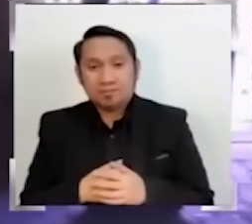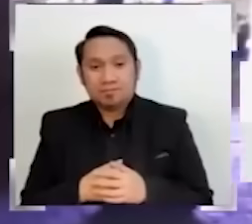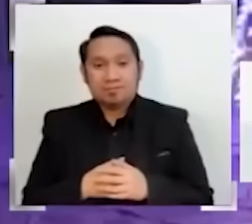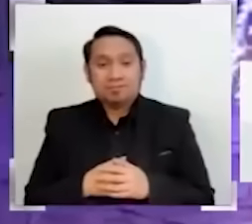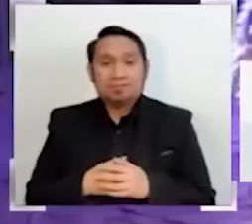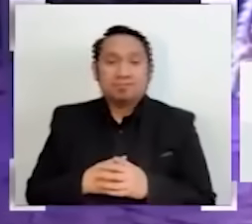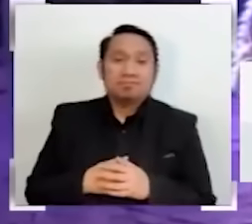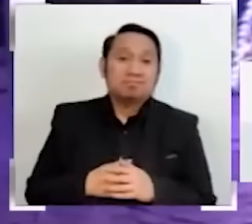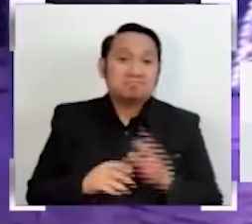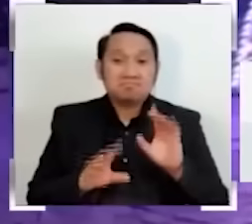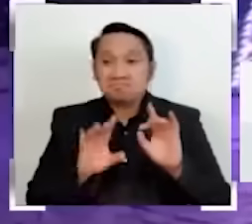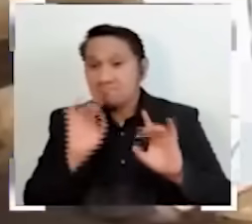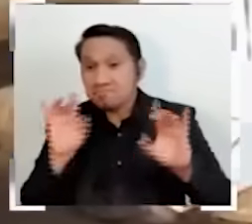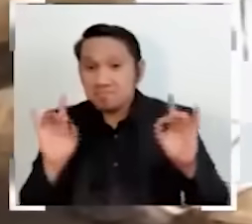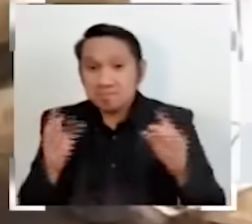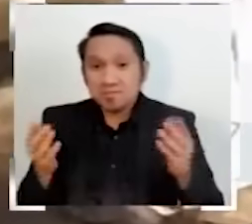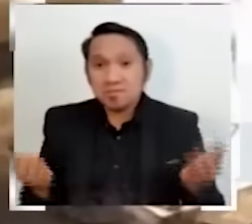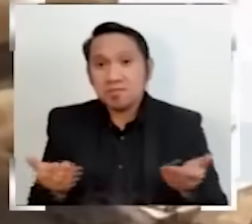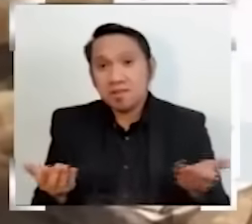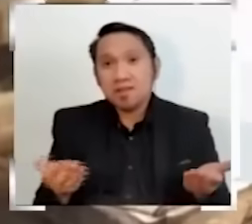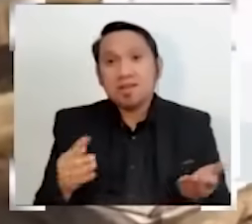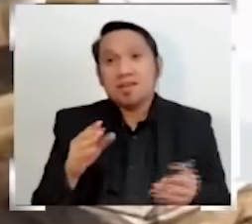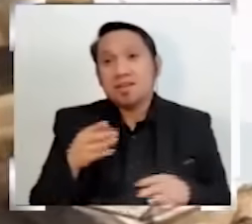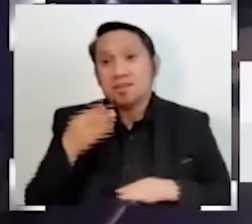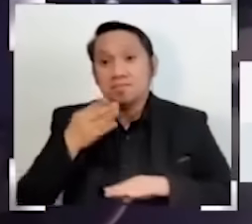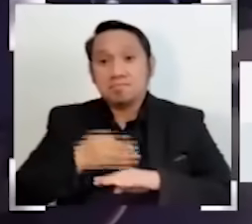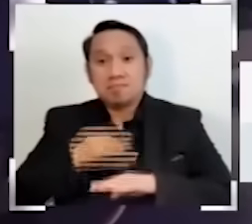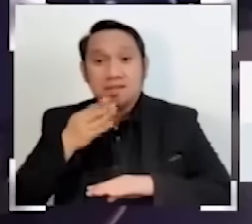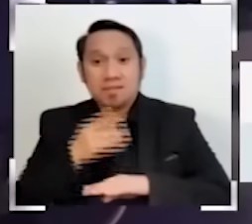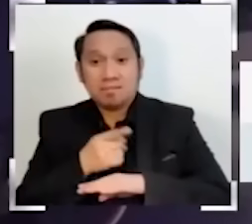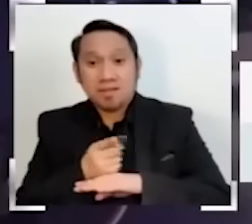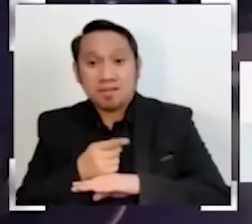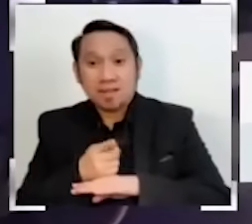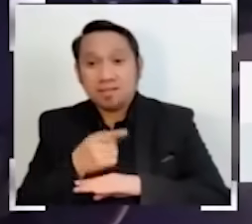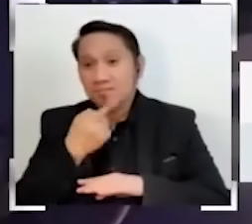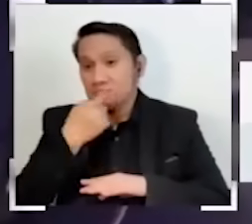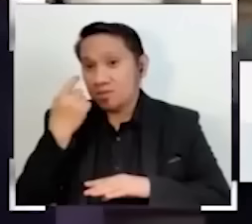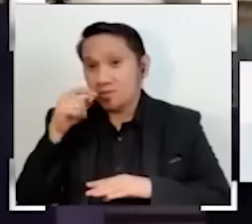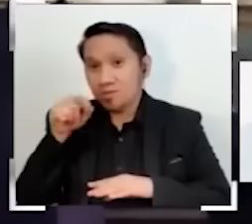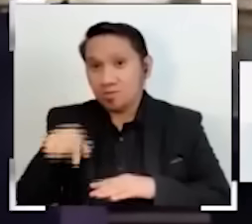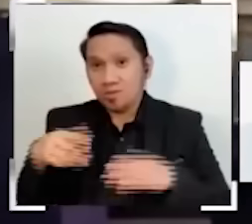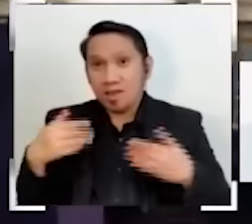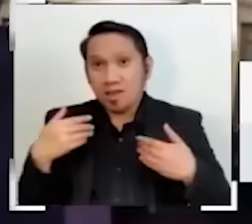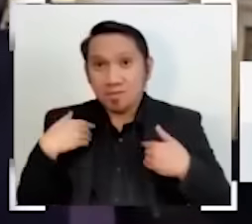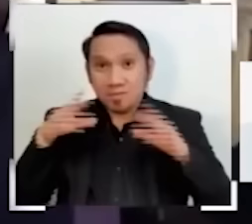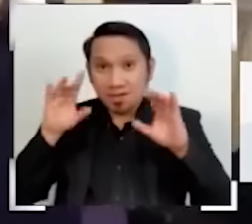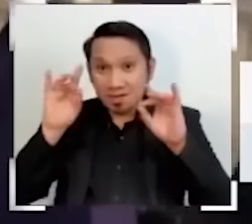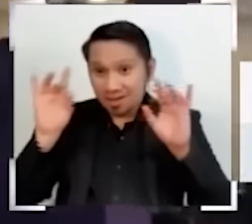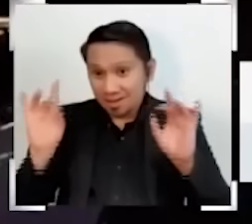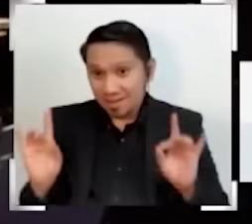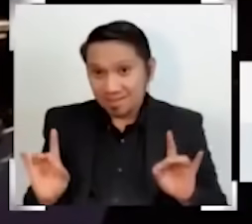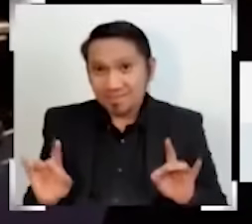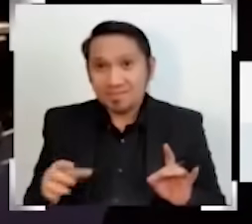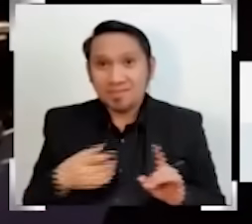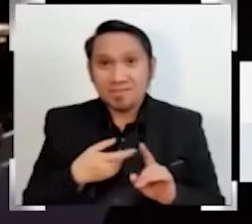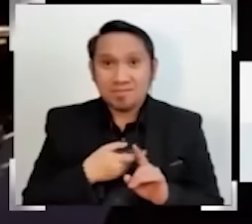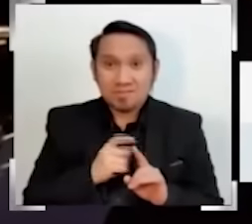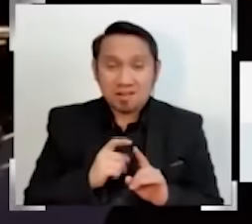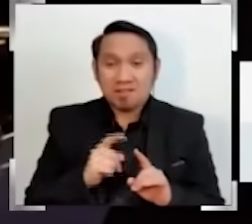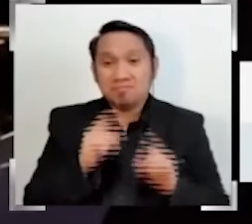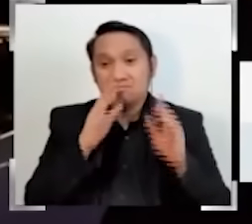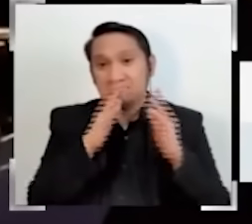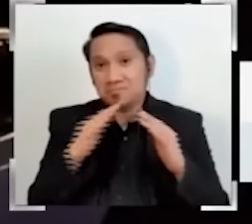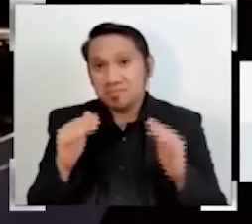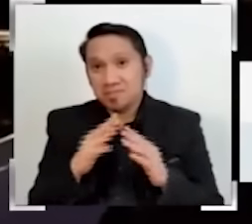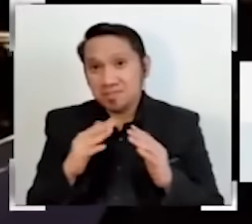Nagningning ang bayan ng Samal sa Bataan dahil sa mga pailaw na gawa sa coffee shells. Mula sa Christmas tree, mga